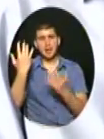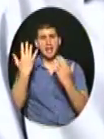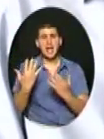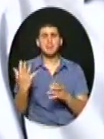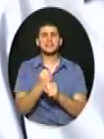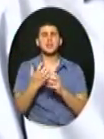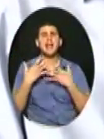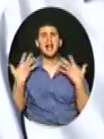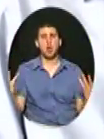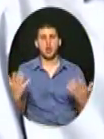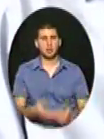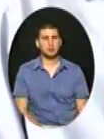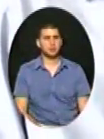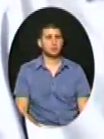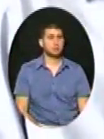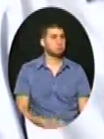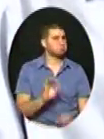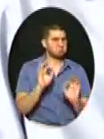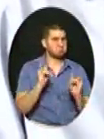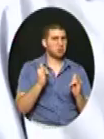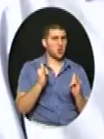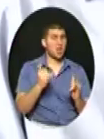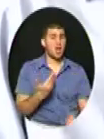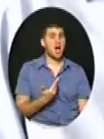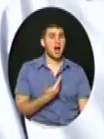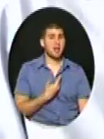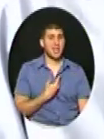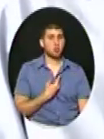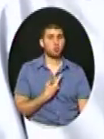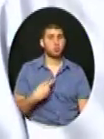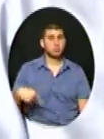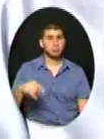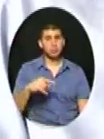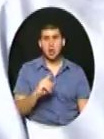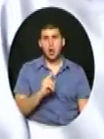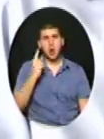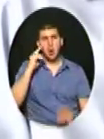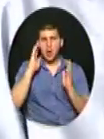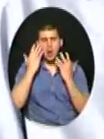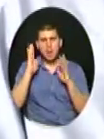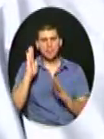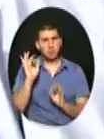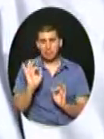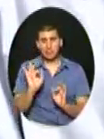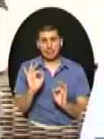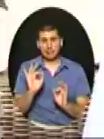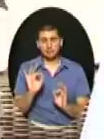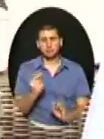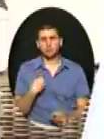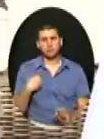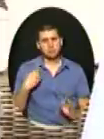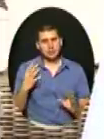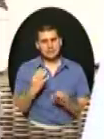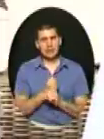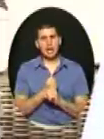הניצחון י גדול לחלוטין אנחנו א לא אלינו על דעתנו זאת האמת שנגיע